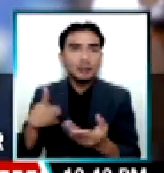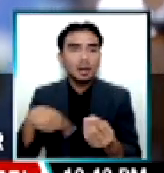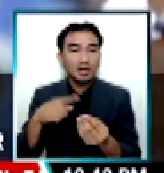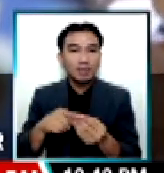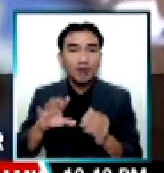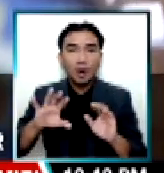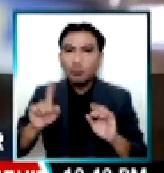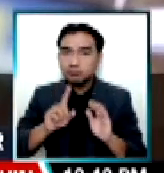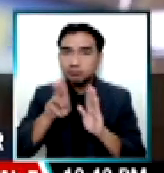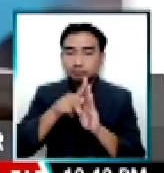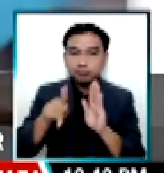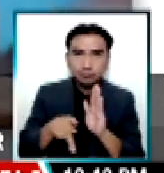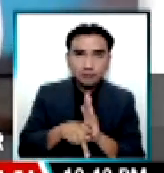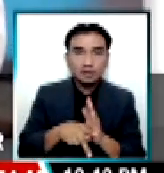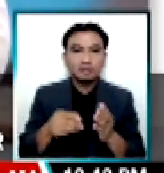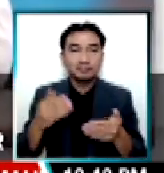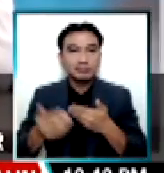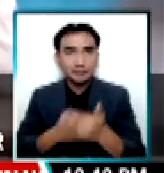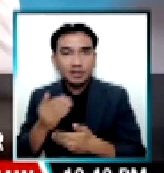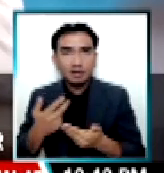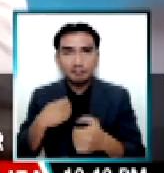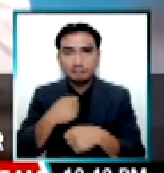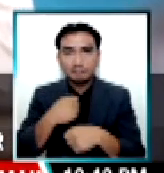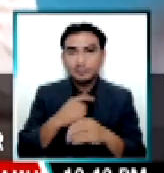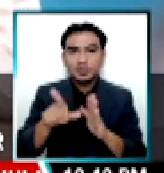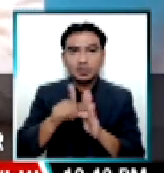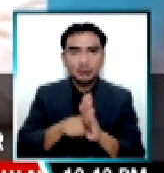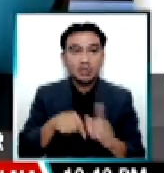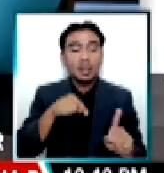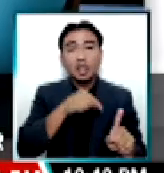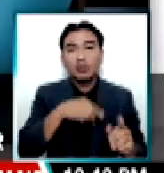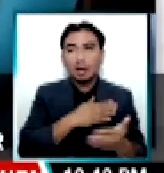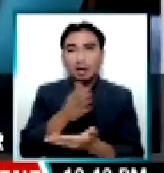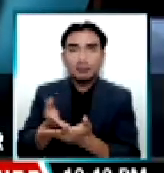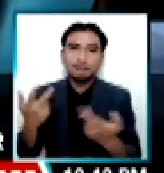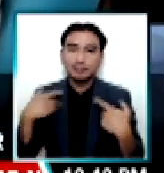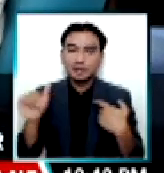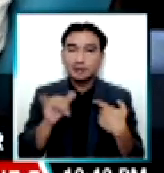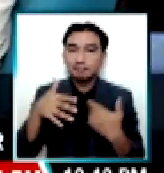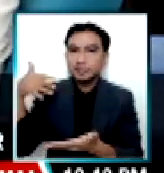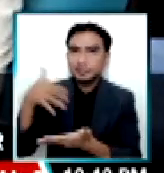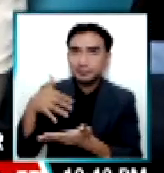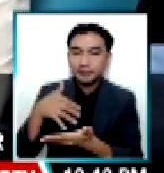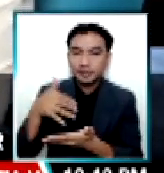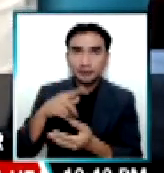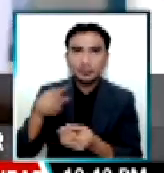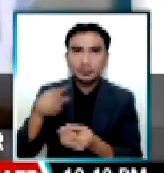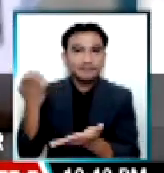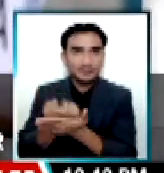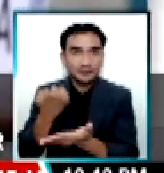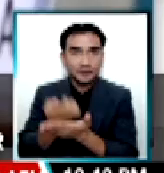paggawa ng batas. Nag-enroll din siya sa Development Academy of the Philippines kung saan siya nag-aaral ng economics, foreign